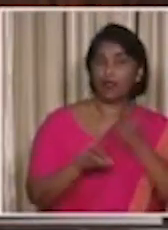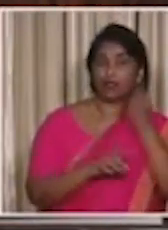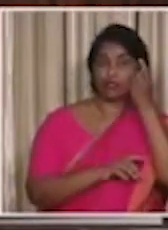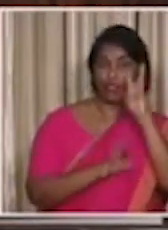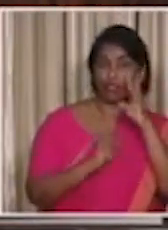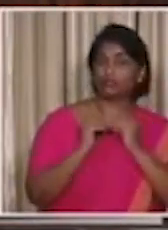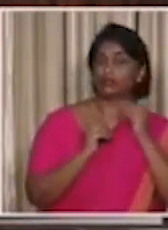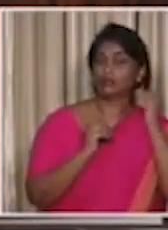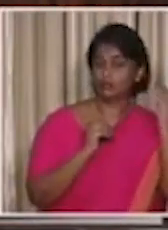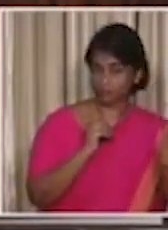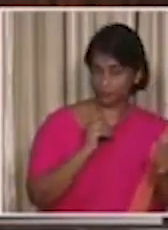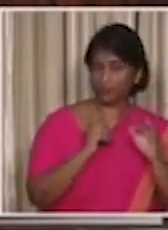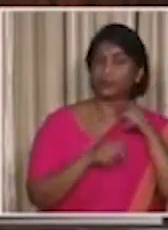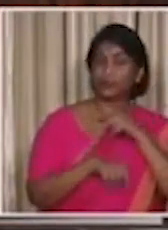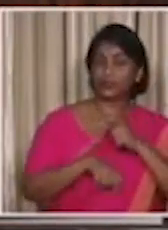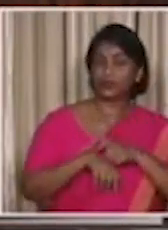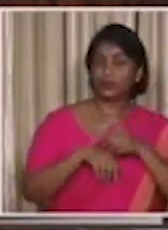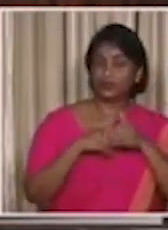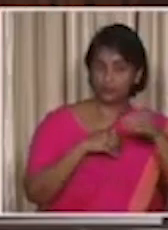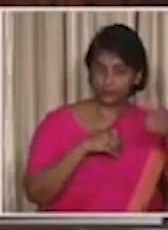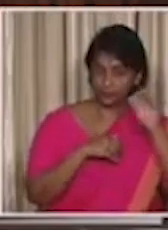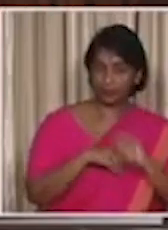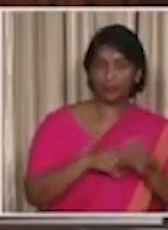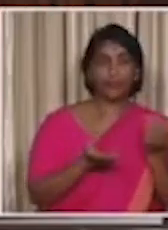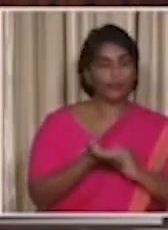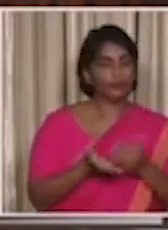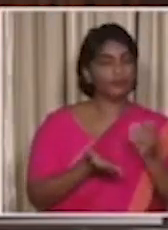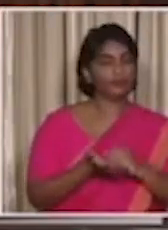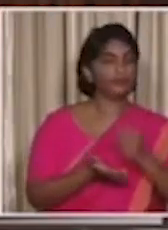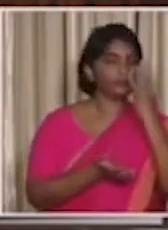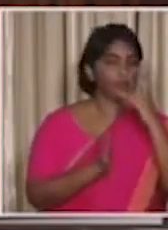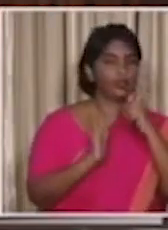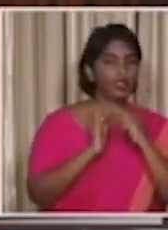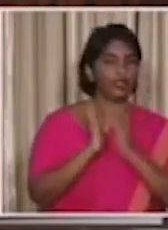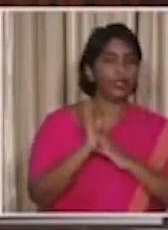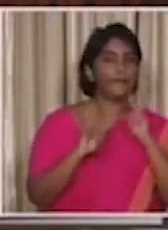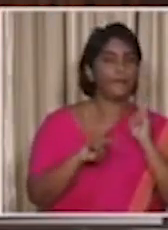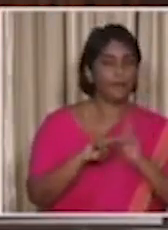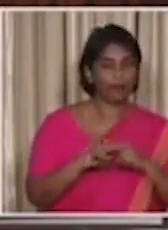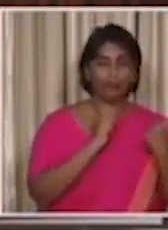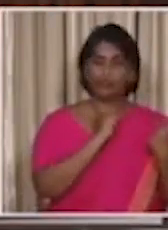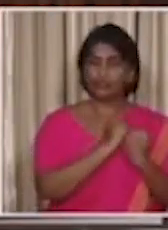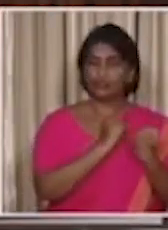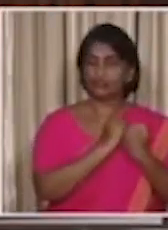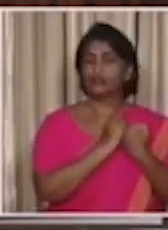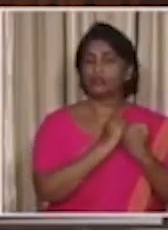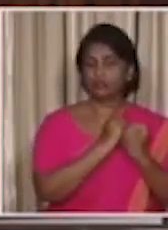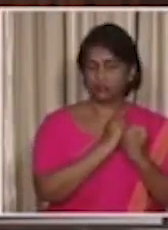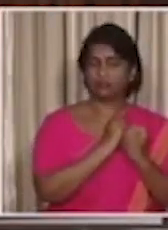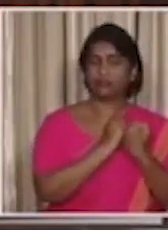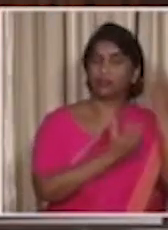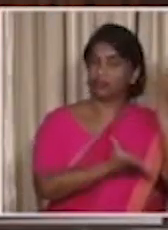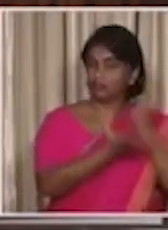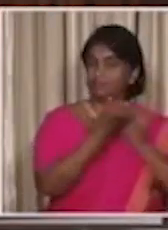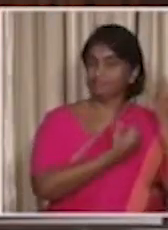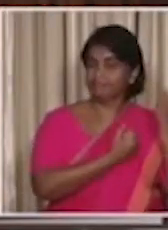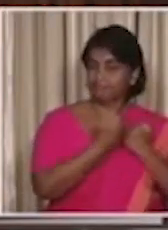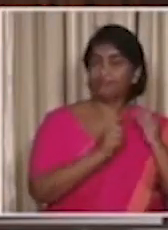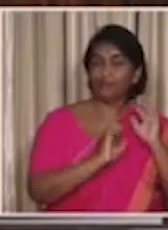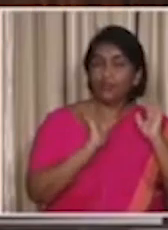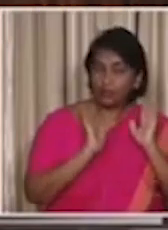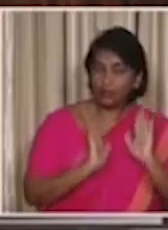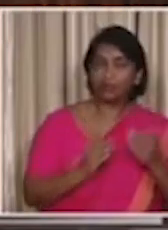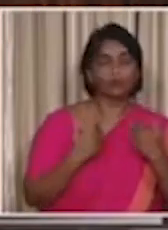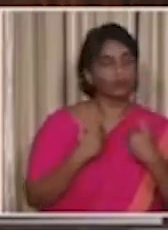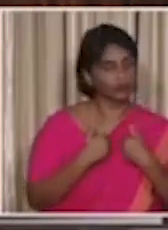13ක් ගත වුණා. ඒ කාලය තුල 3 වතාවක් IMF සංවිධානයේ ආධාර උපකාර ලබා ගත්තා. නමුත්